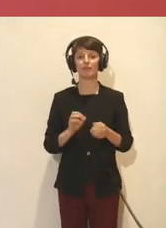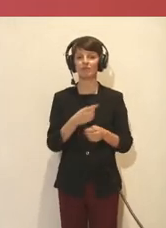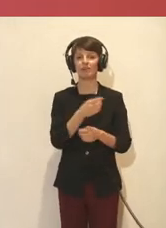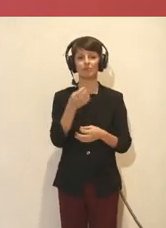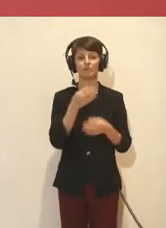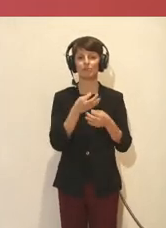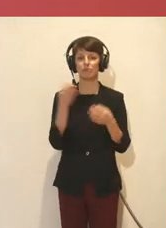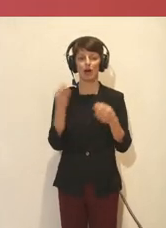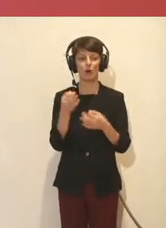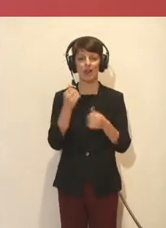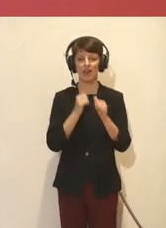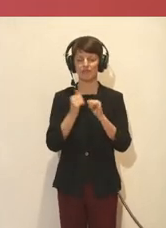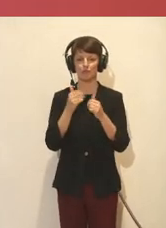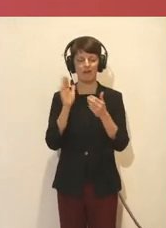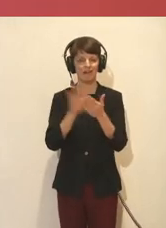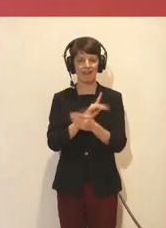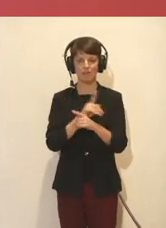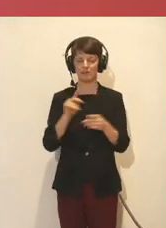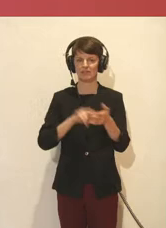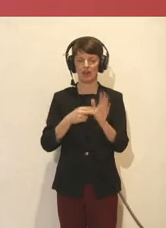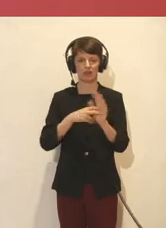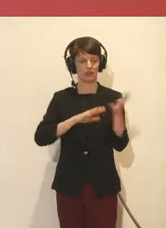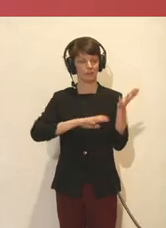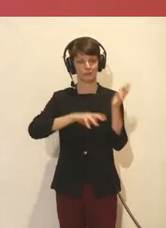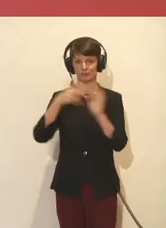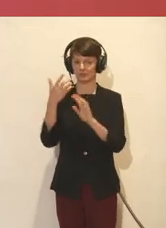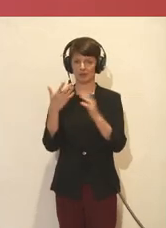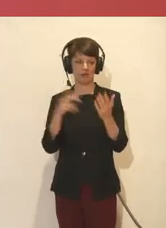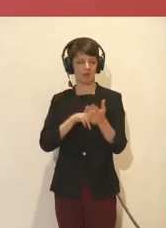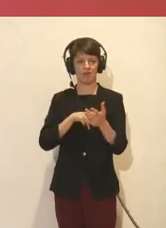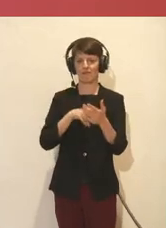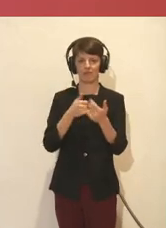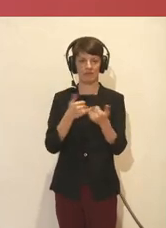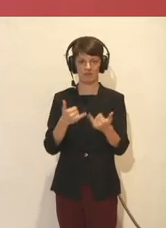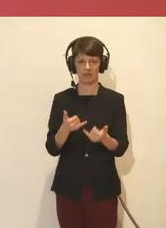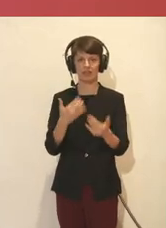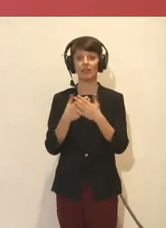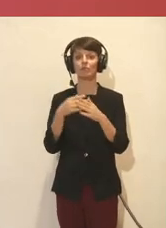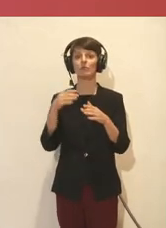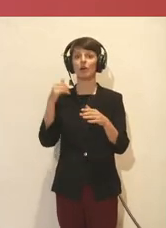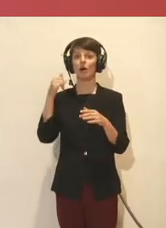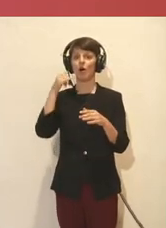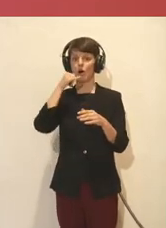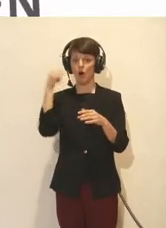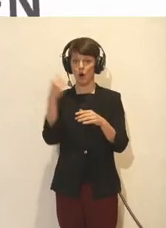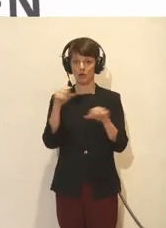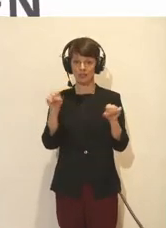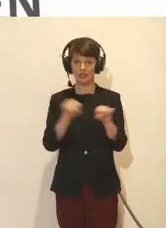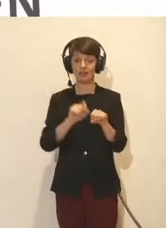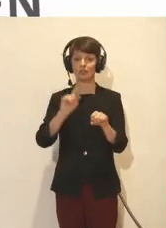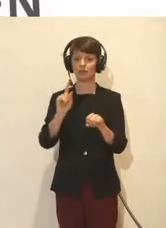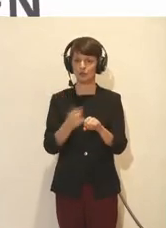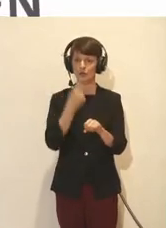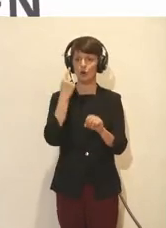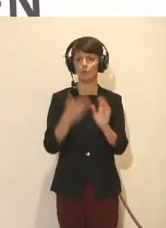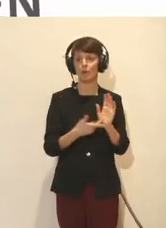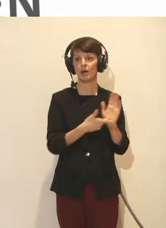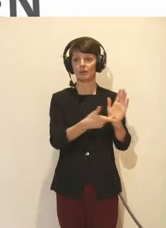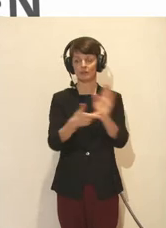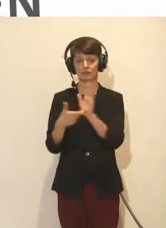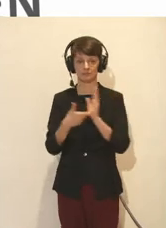braucht oder irgendwas nicht mal nicht funktionieren sollte dann gibt es eine hotline die würde ich jetzt an der stelle auch noch mal gerne